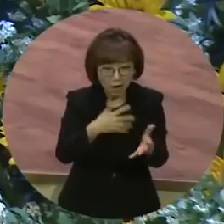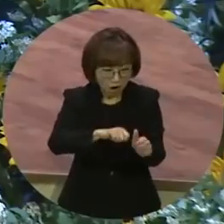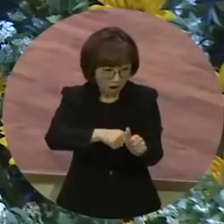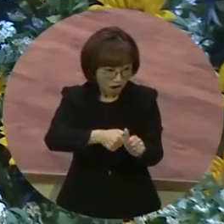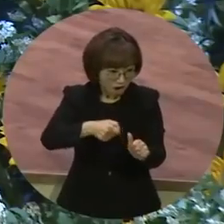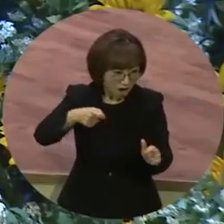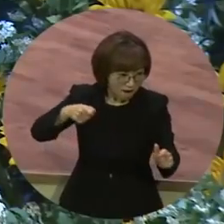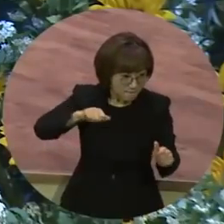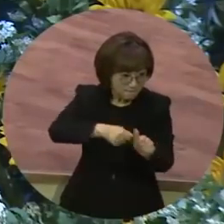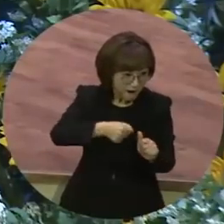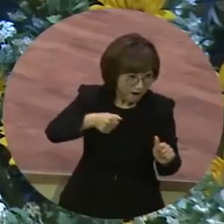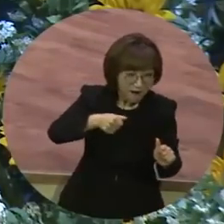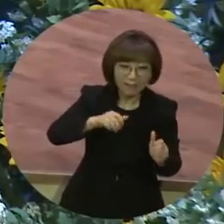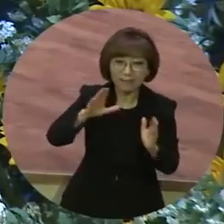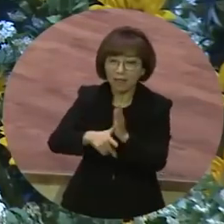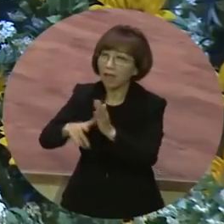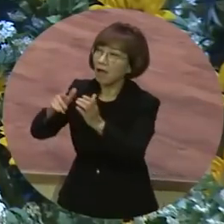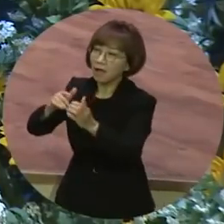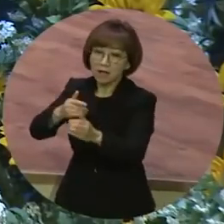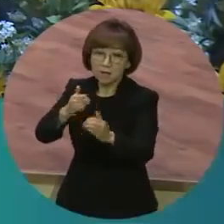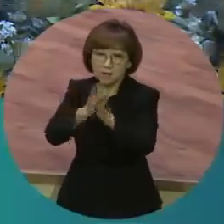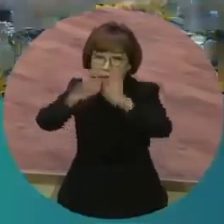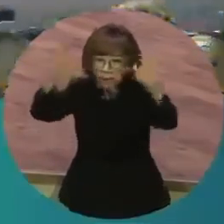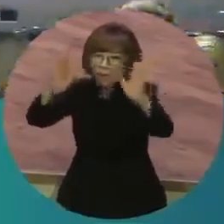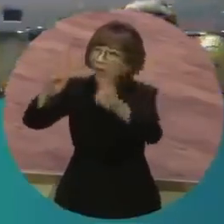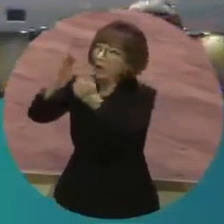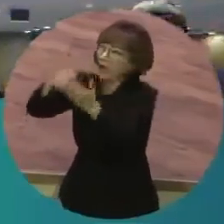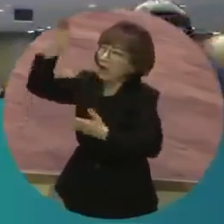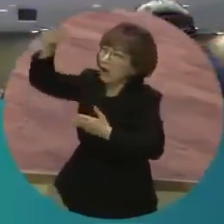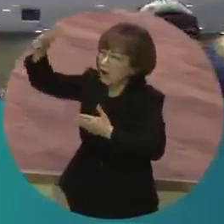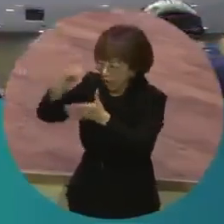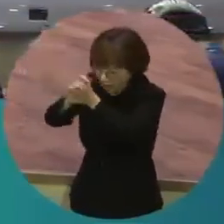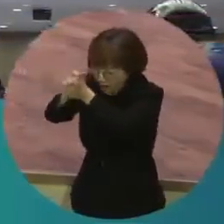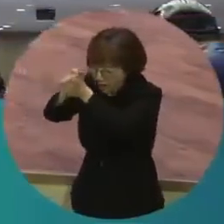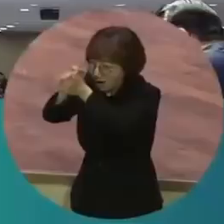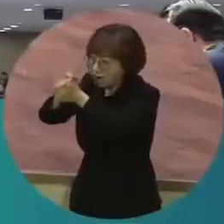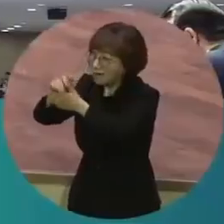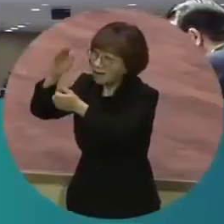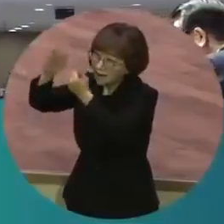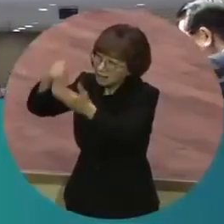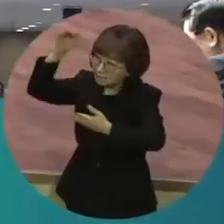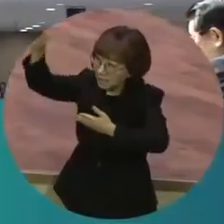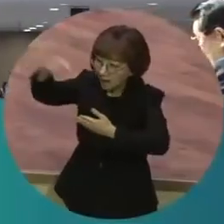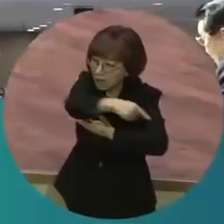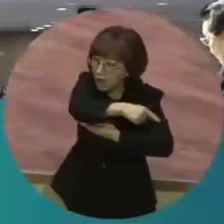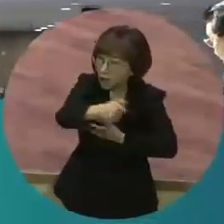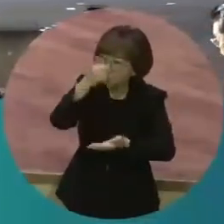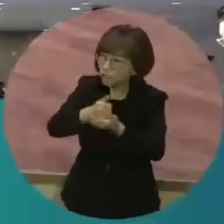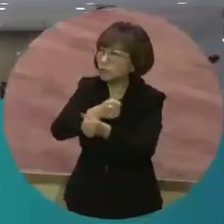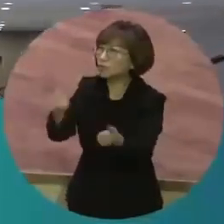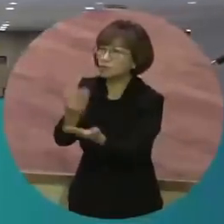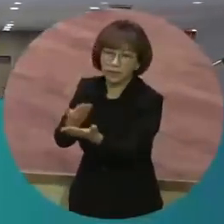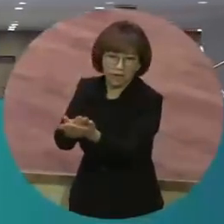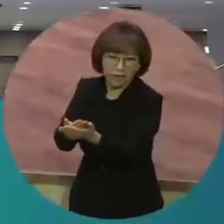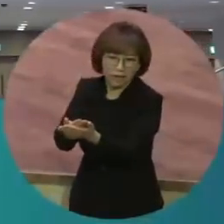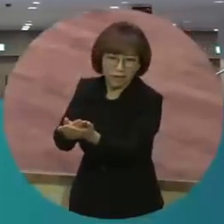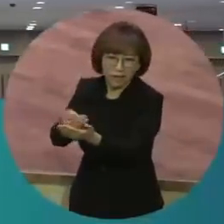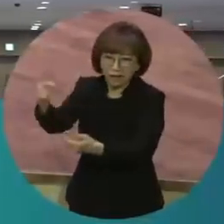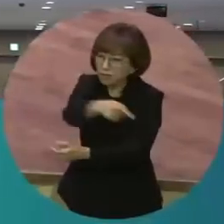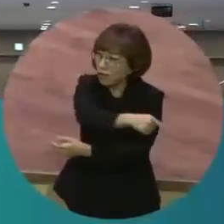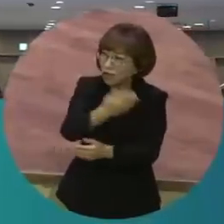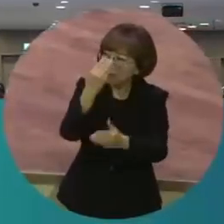중보 기도를 드립니다. 뭐라 기도하느냐? 이제 그들의 죄를 사하여 주옵소서. 그렇지